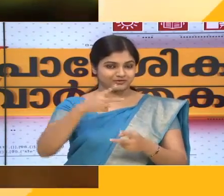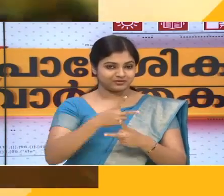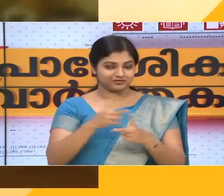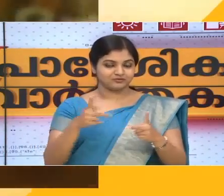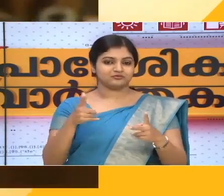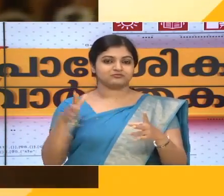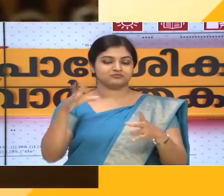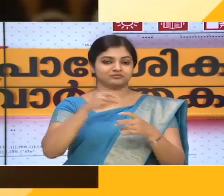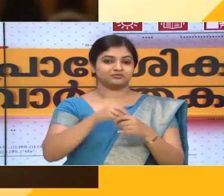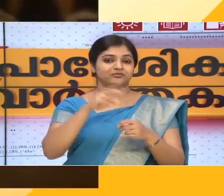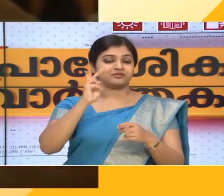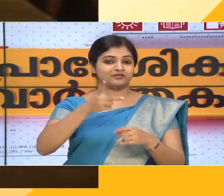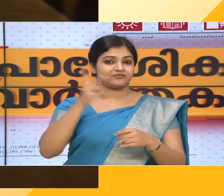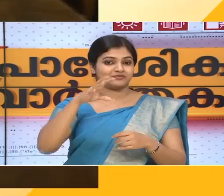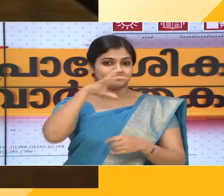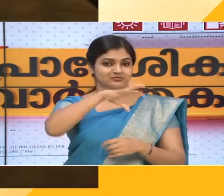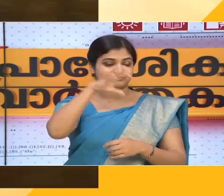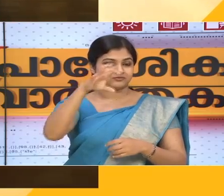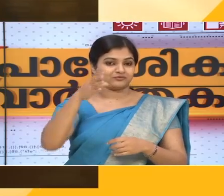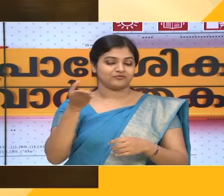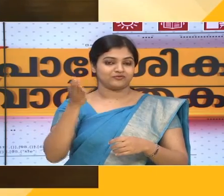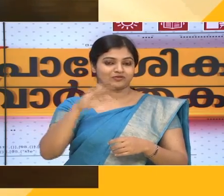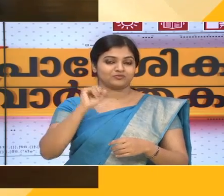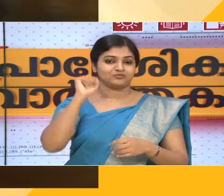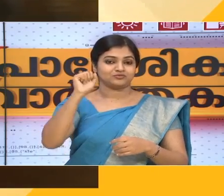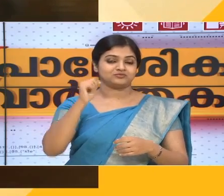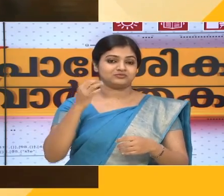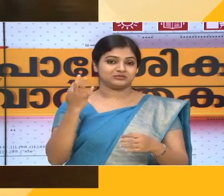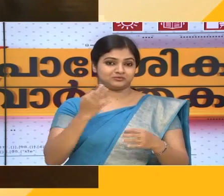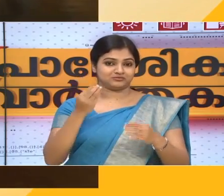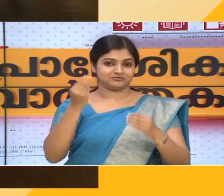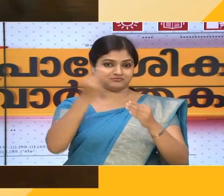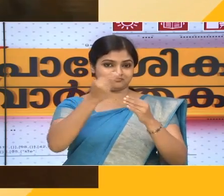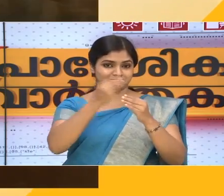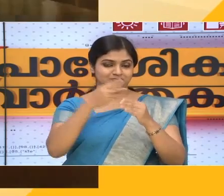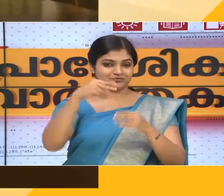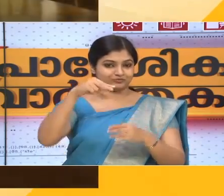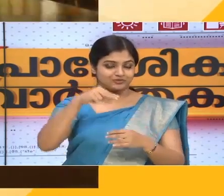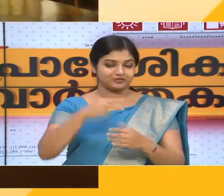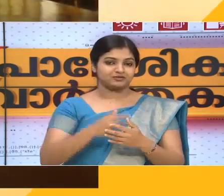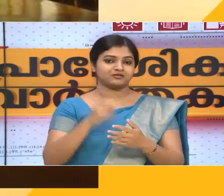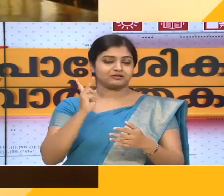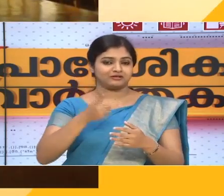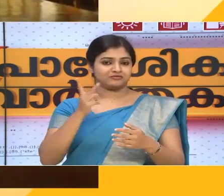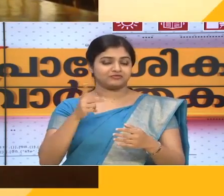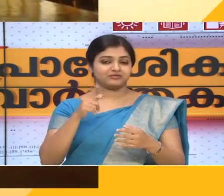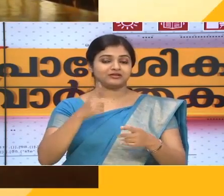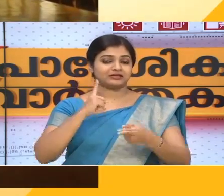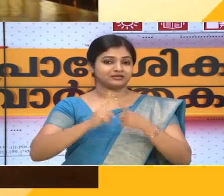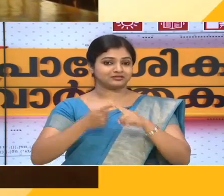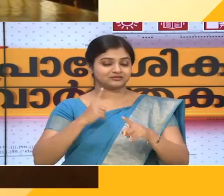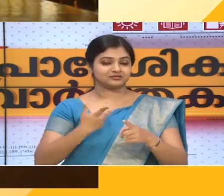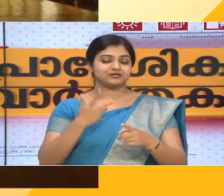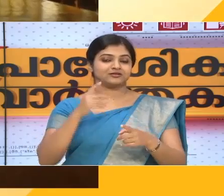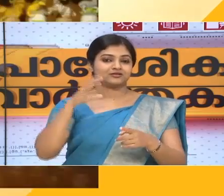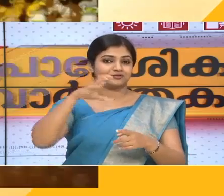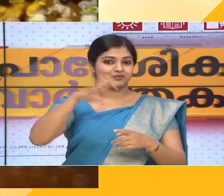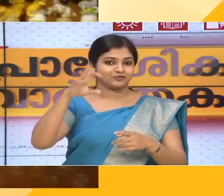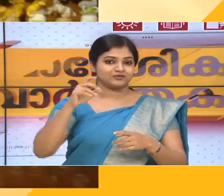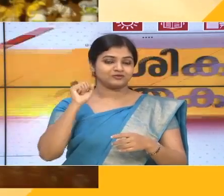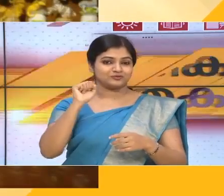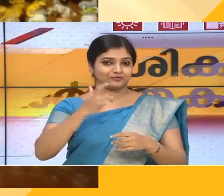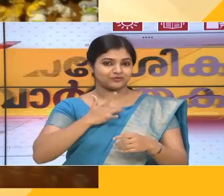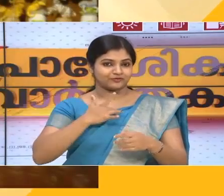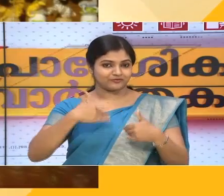വരെ, വിവിധ രാജ്യങ്ങളുടെ സ്വകാര്യ അഹങ്കാരങ്ങളെ മുദ്രണം ചെയ്ത മണികൾ, അങ്ങനെ ചരിത്രവും സംസ്കാരവും